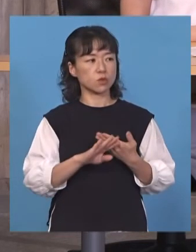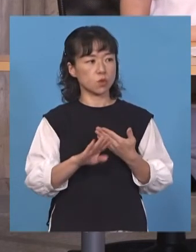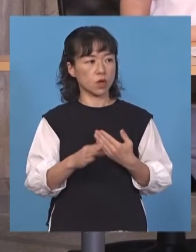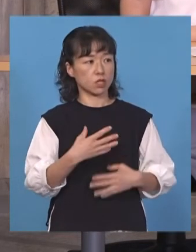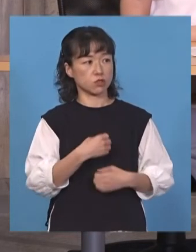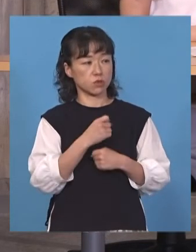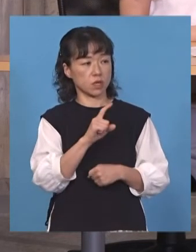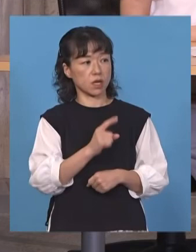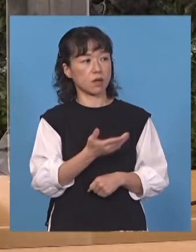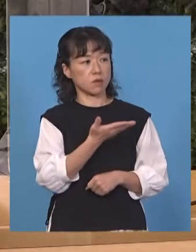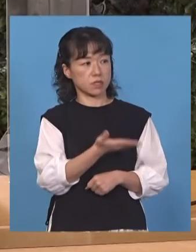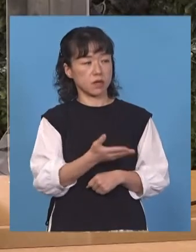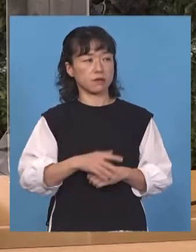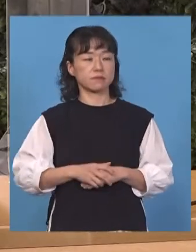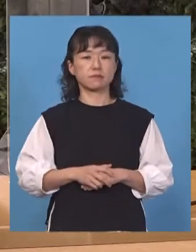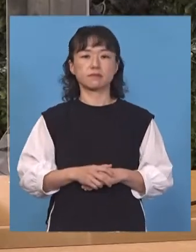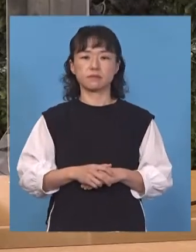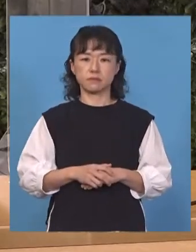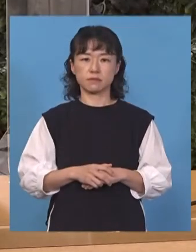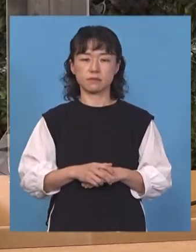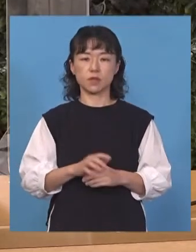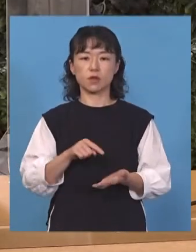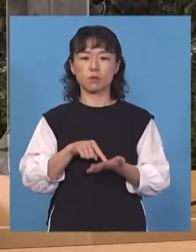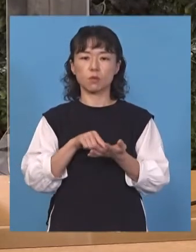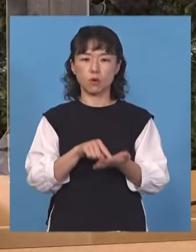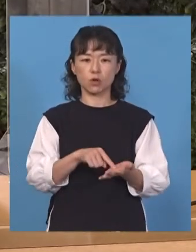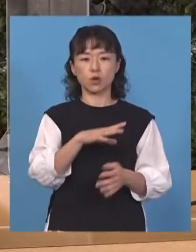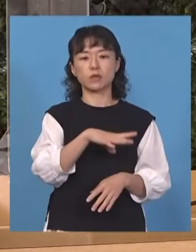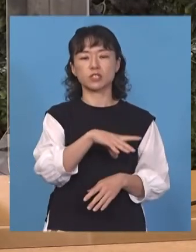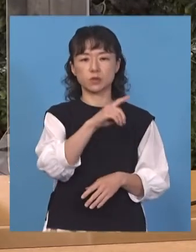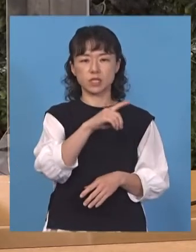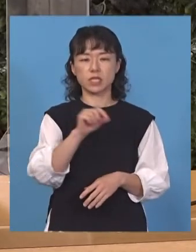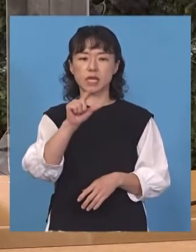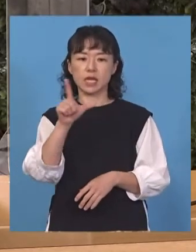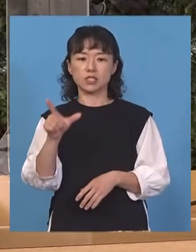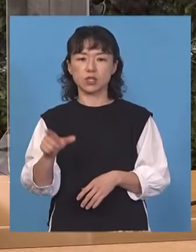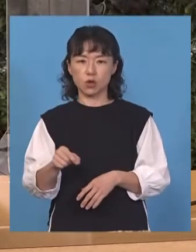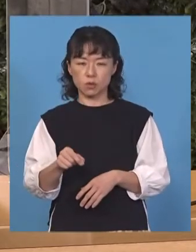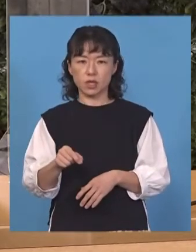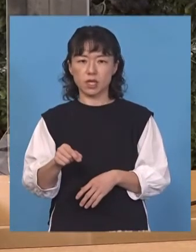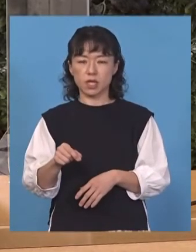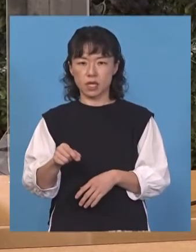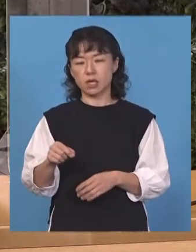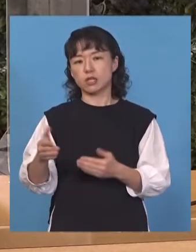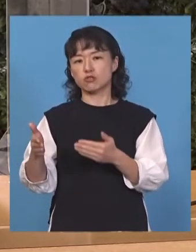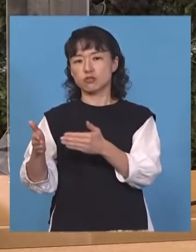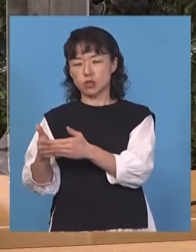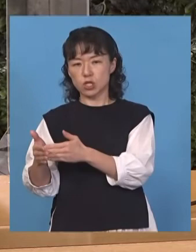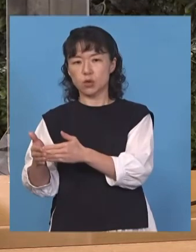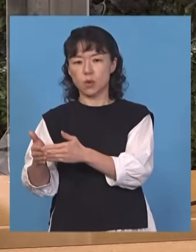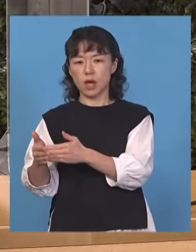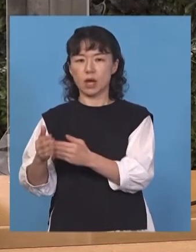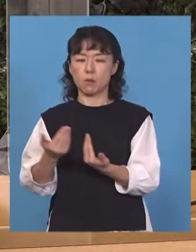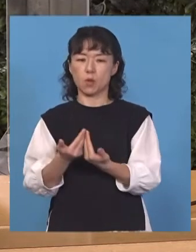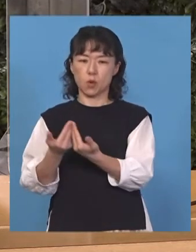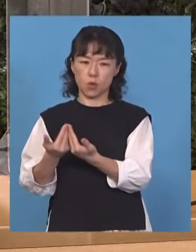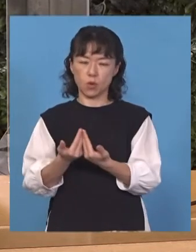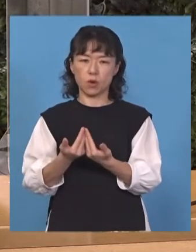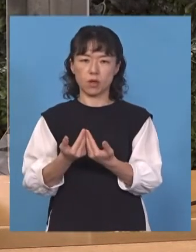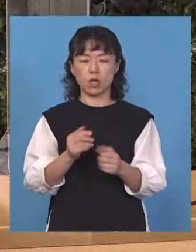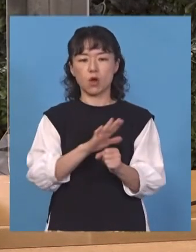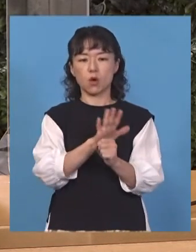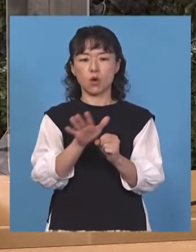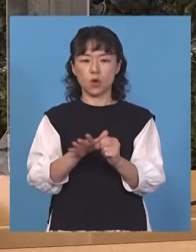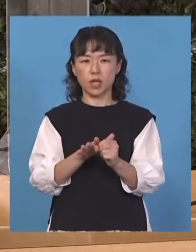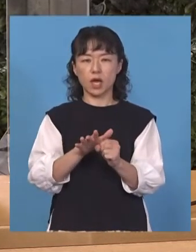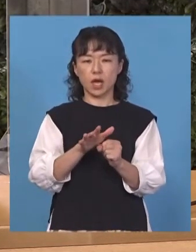意する点はありますか。 申し込み初日や月曜日、最終週は窓口の混雑が予想されます。新型コロナウイルス